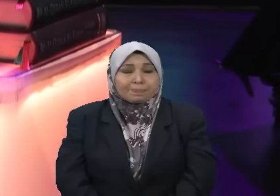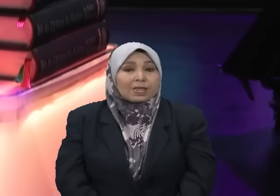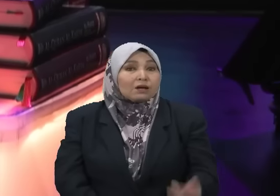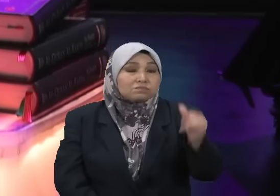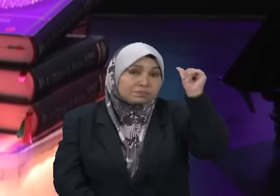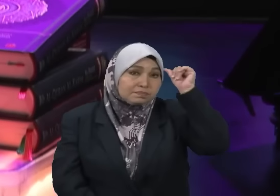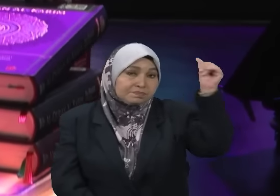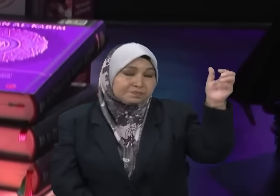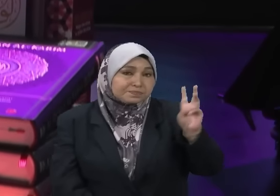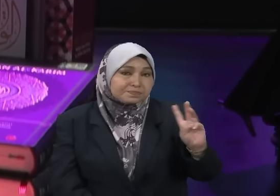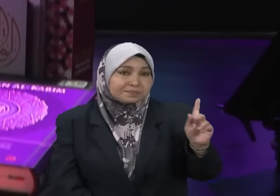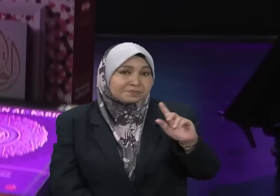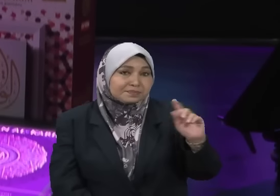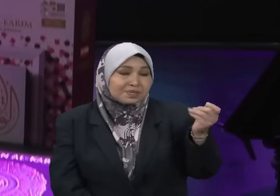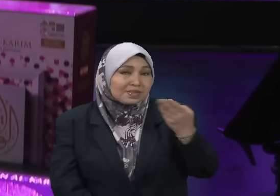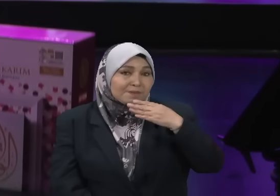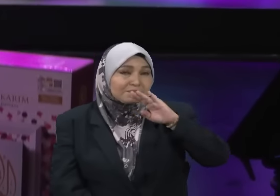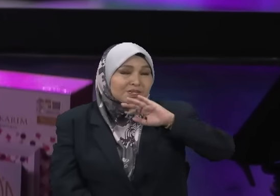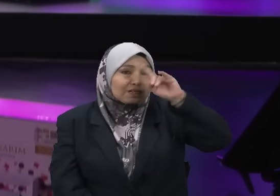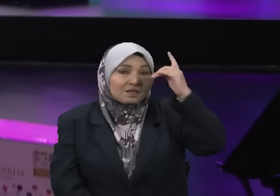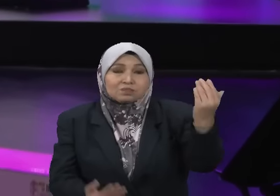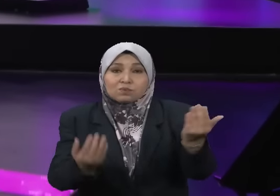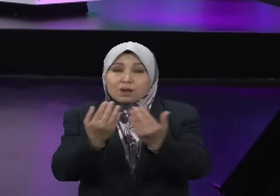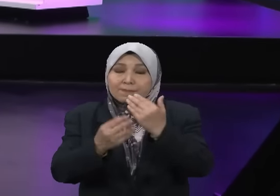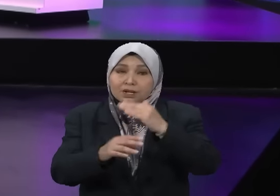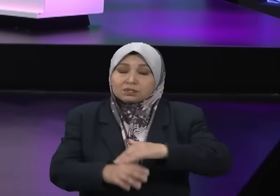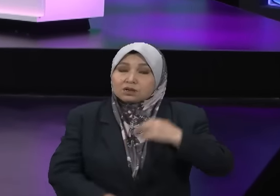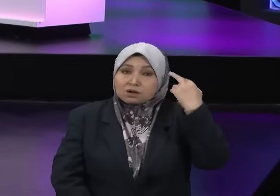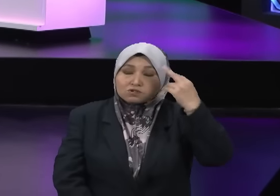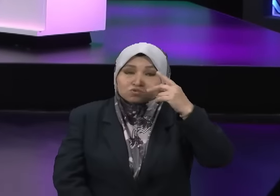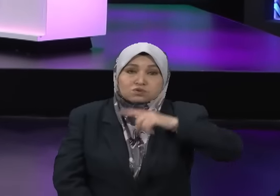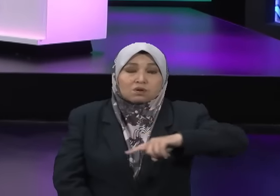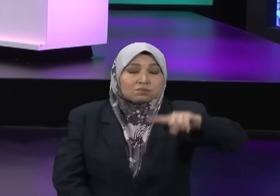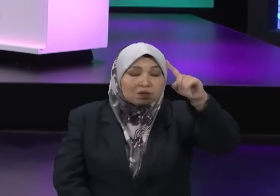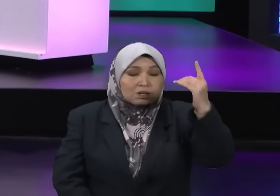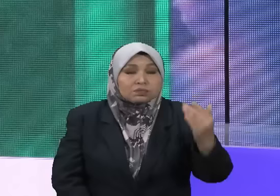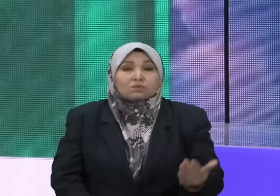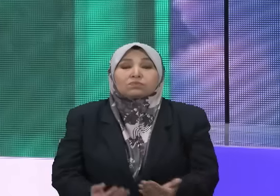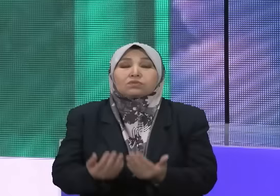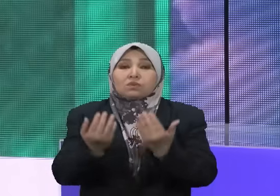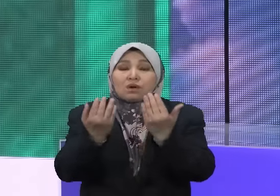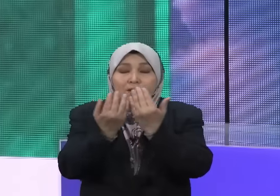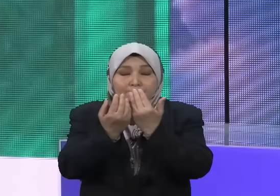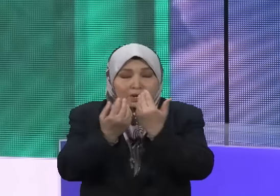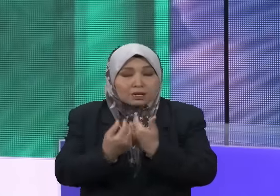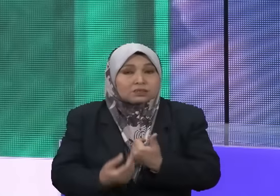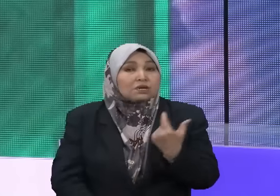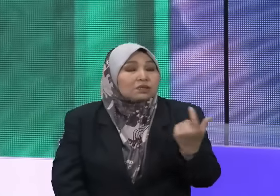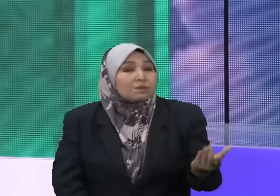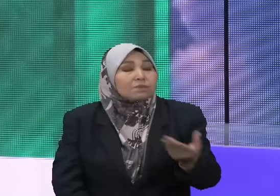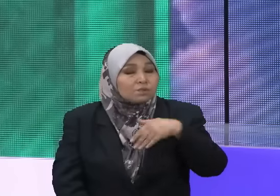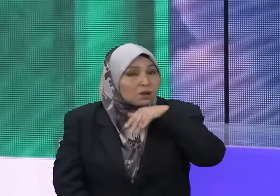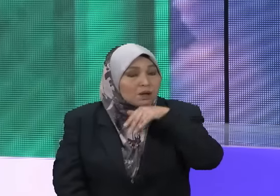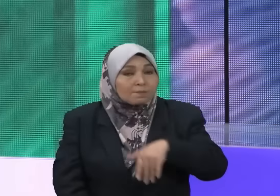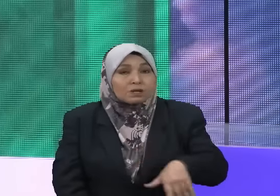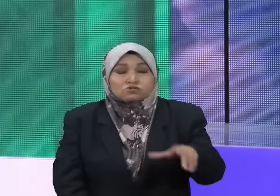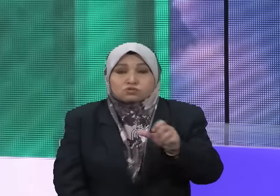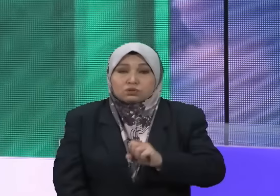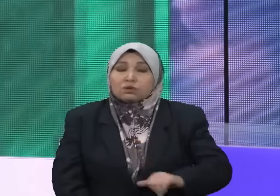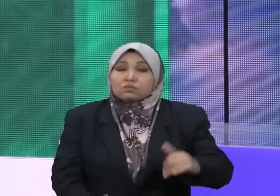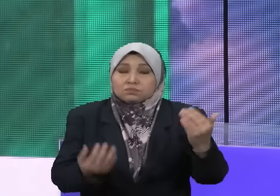Assalamualaikum warahmatullahi wabarakatuh. Alhamdulillah wassalatu wassalamu ala Rasulillah wa ala alihi wa man walah. Asyhadu an la ilaha illallah wa asyhadu anna Muhammadan abduhu wa rasuluhu. Allahumma salli